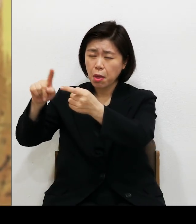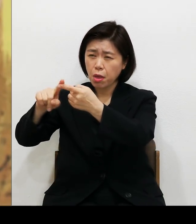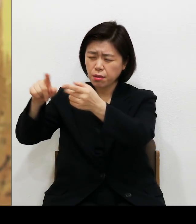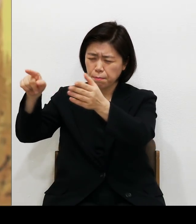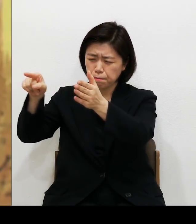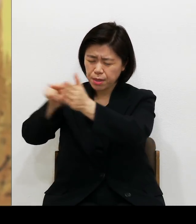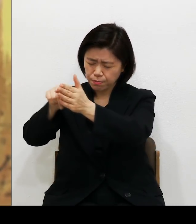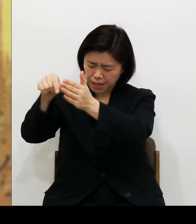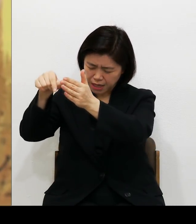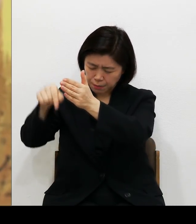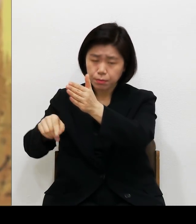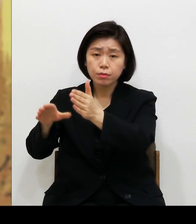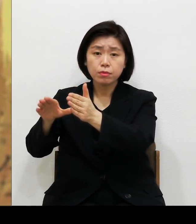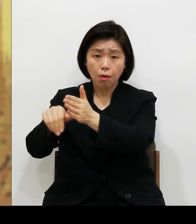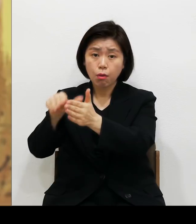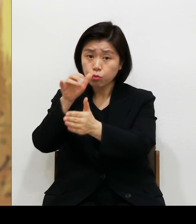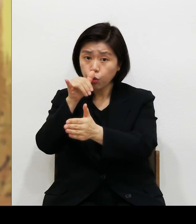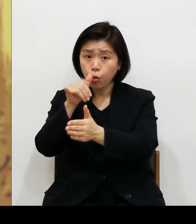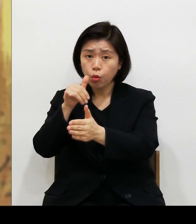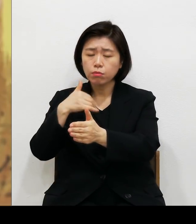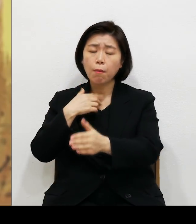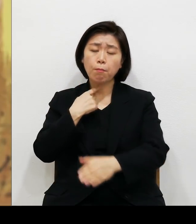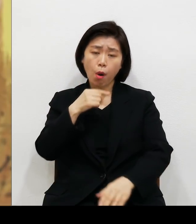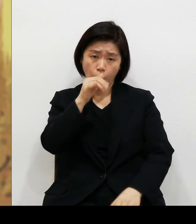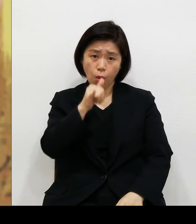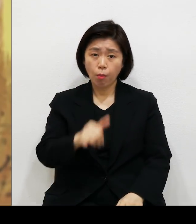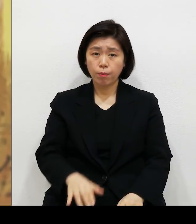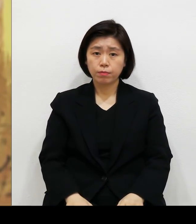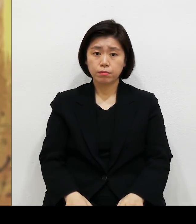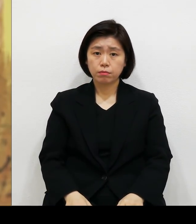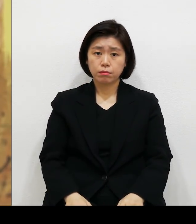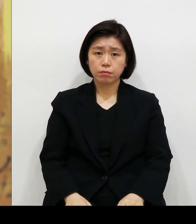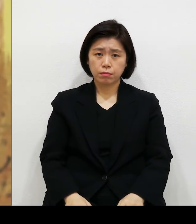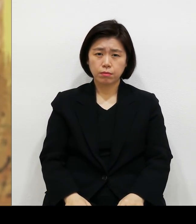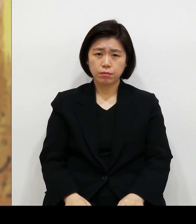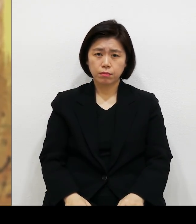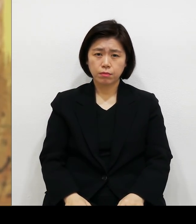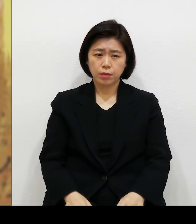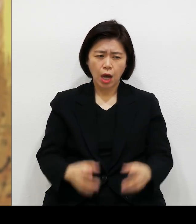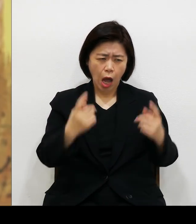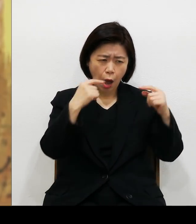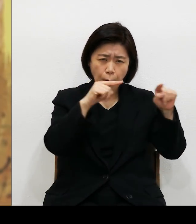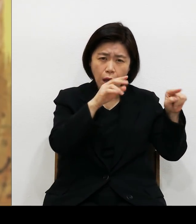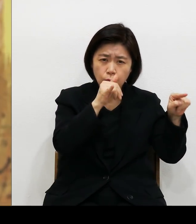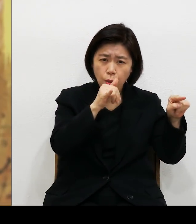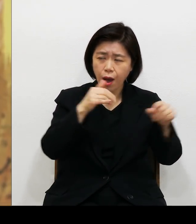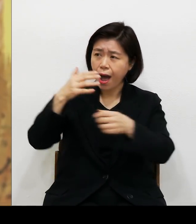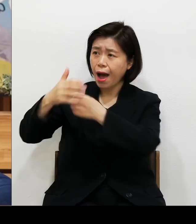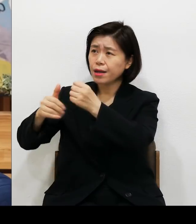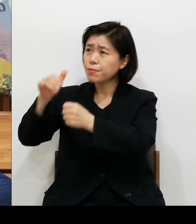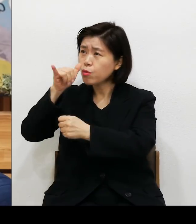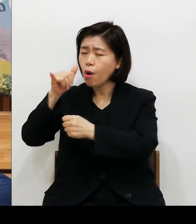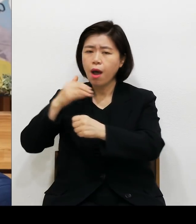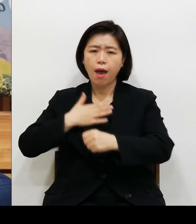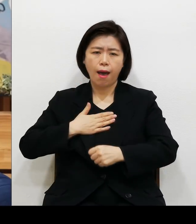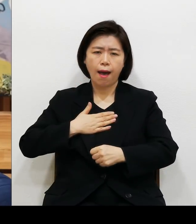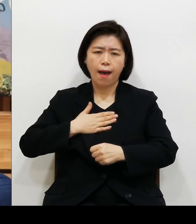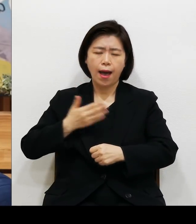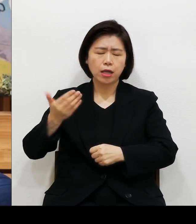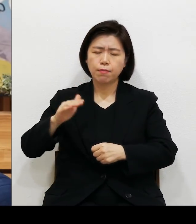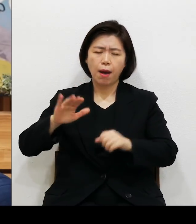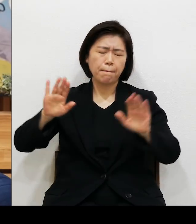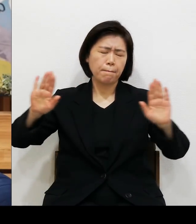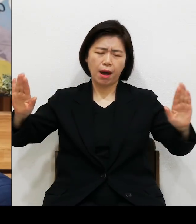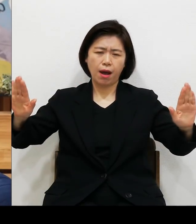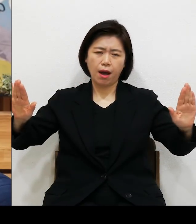시절도 있었고 제가 예. 신앙생활 오래 했던 데도 있었고 근데 예. 악마도 있고 하나님도 계시는데 아무도 나 건들지 마라.